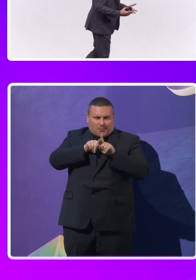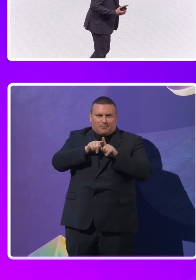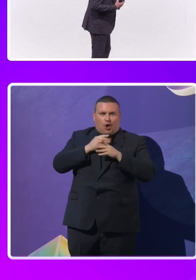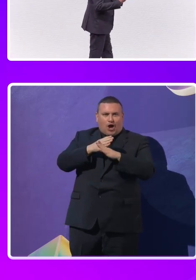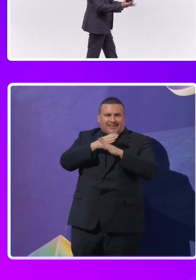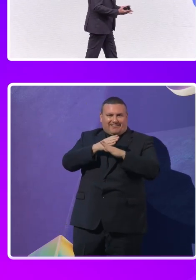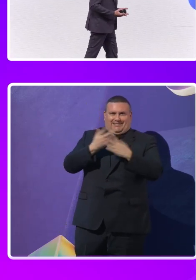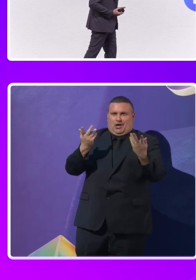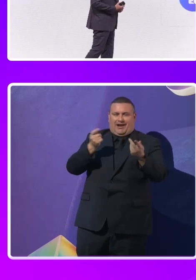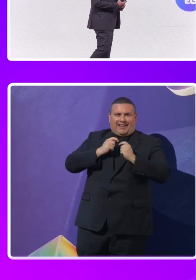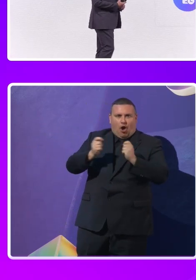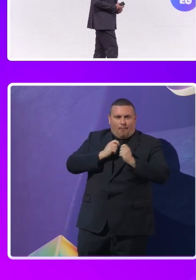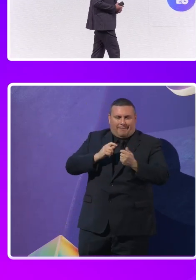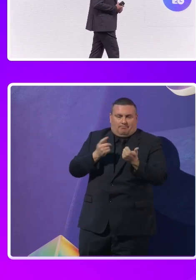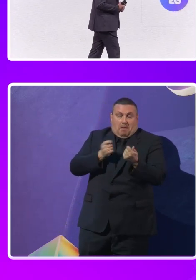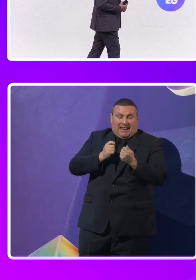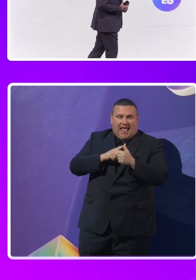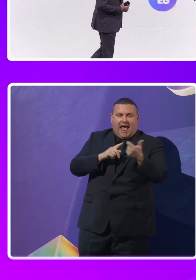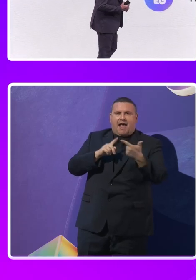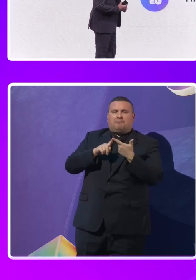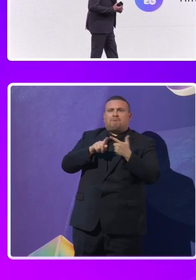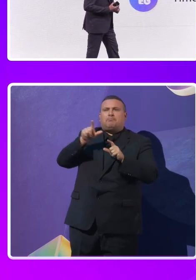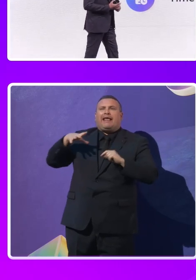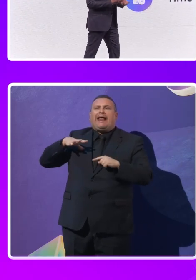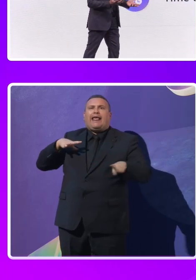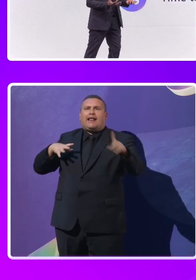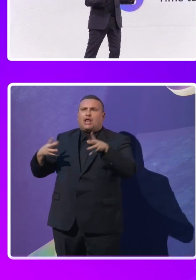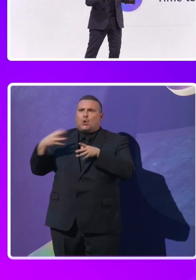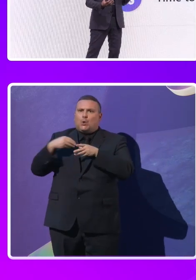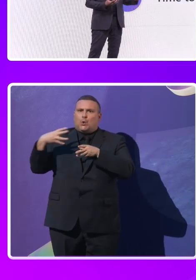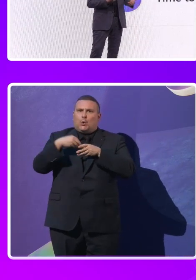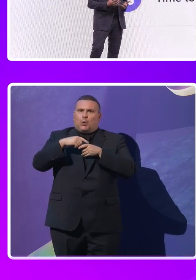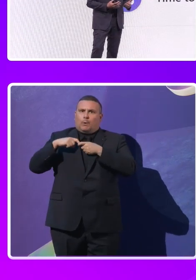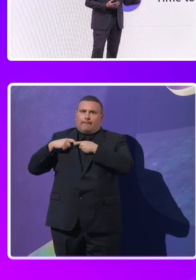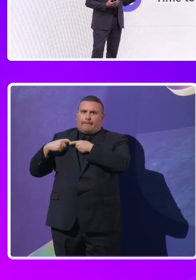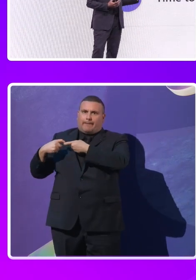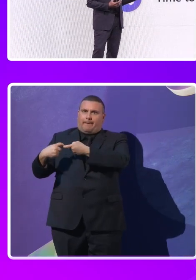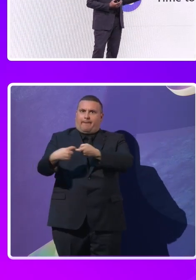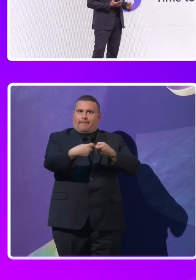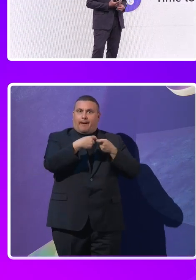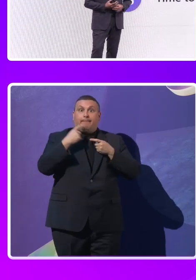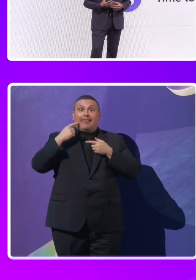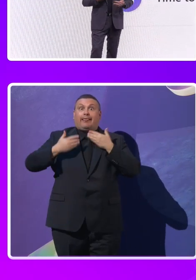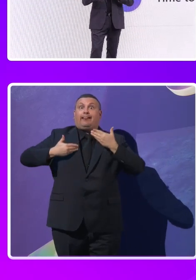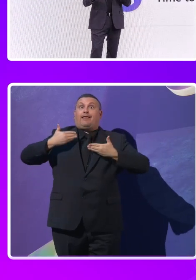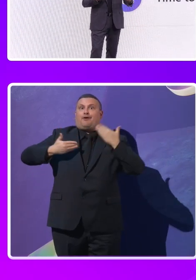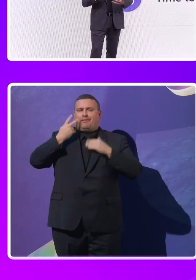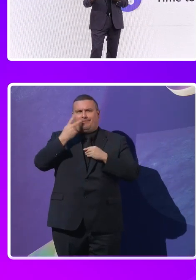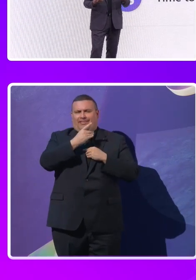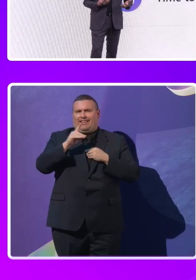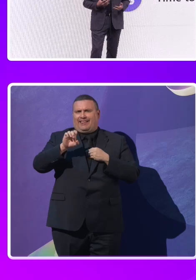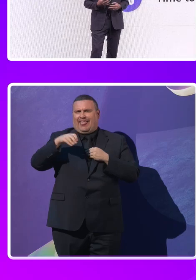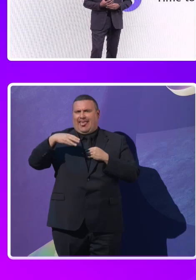riesce ad avere un ingaggio dei propri clienti migliorato ovviamente perché come avete visto da questa demo